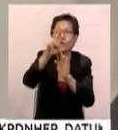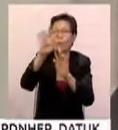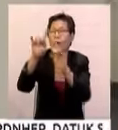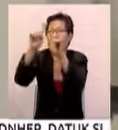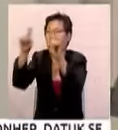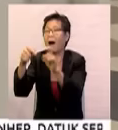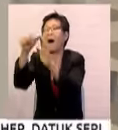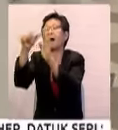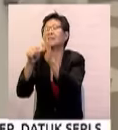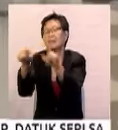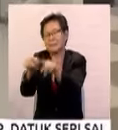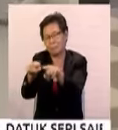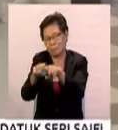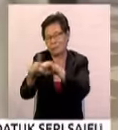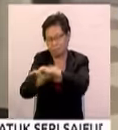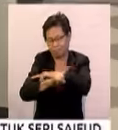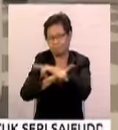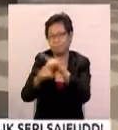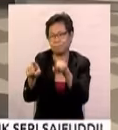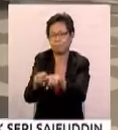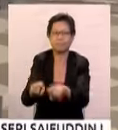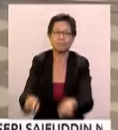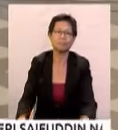Akta Sama.